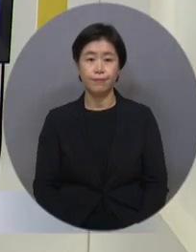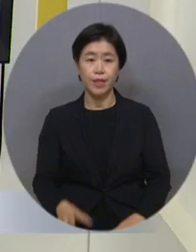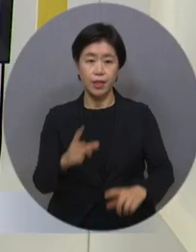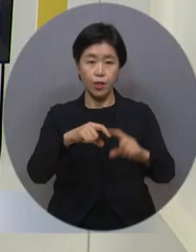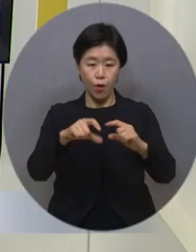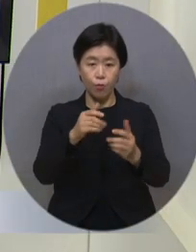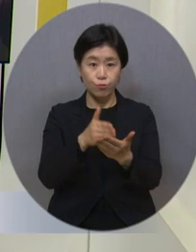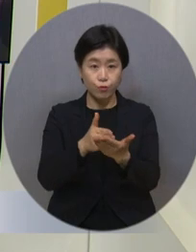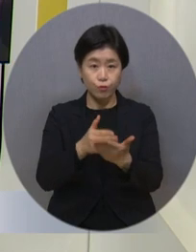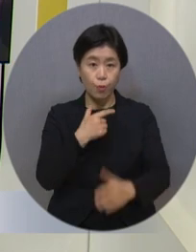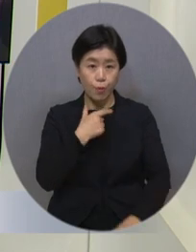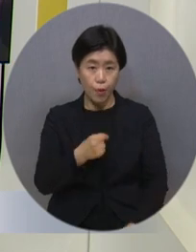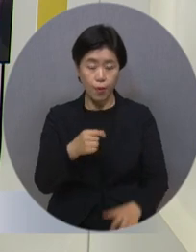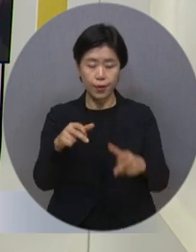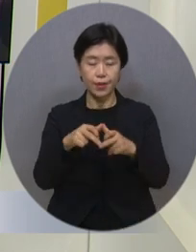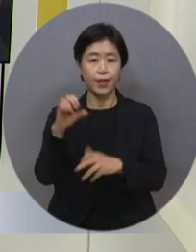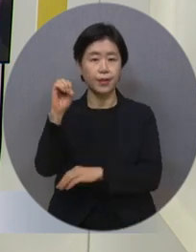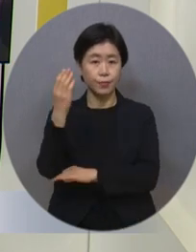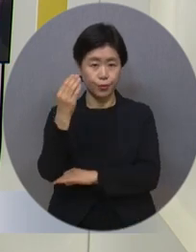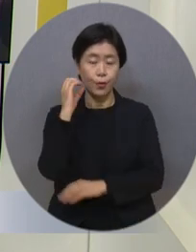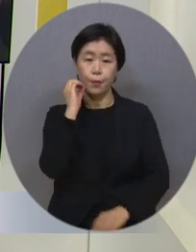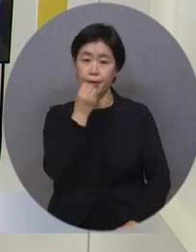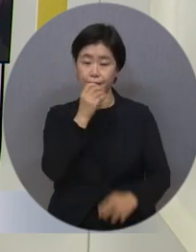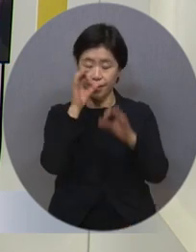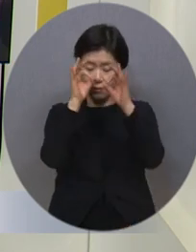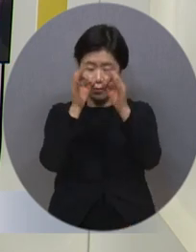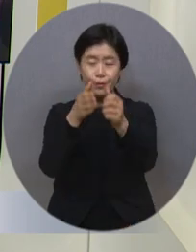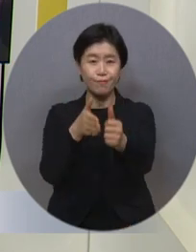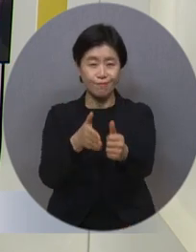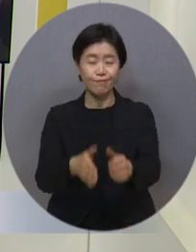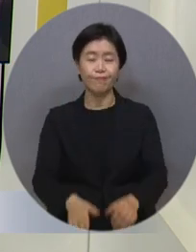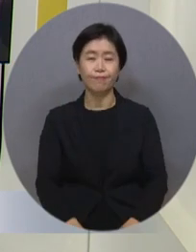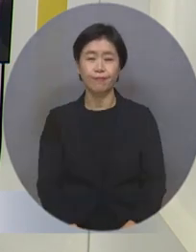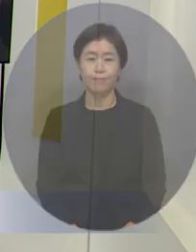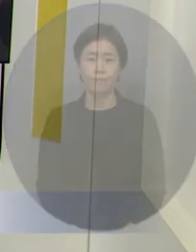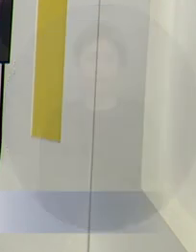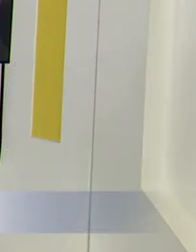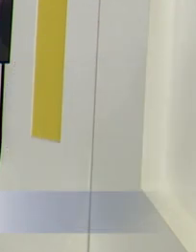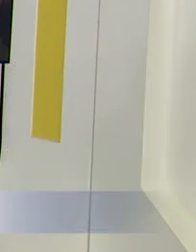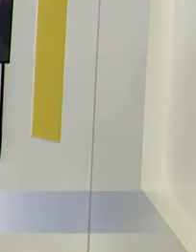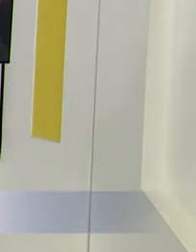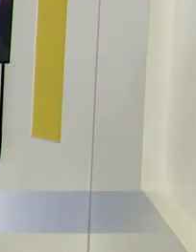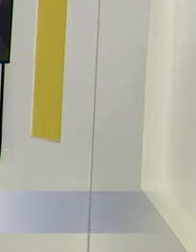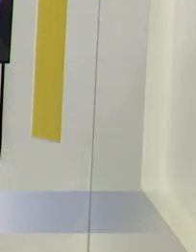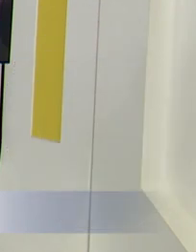더 자세한 뉴스는 장애인 신문과 웰페어뉴스 홈페이지를 통해 확인할 수 있습니다